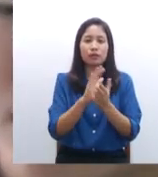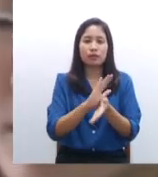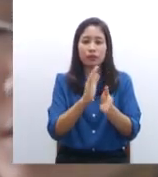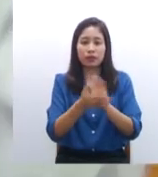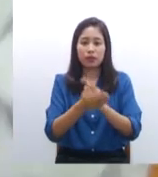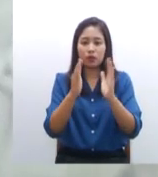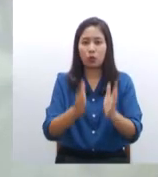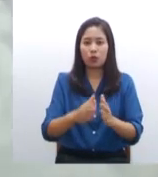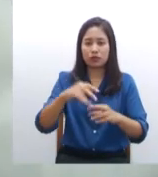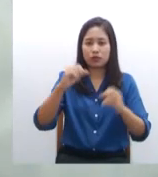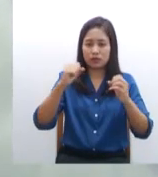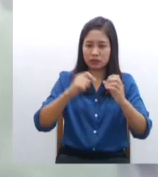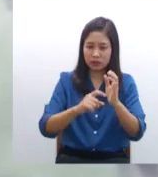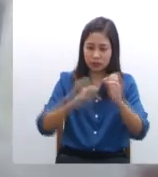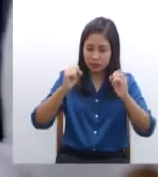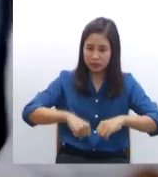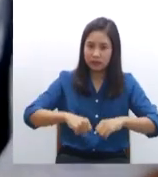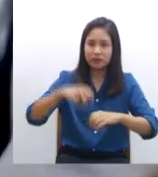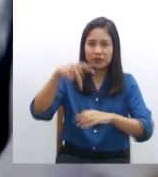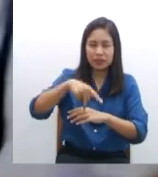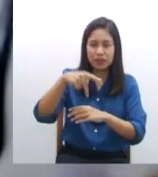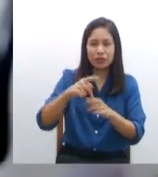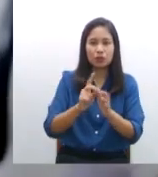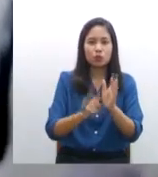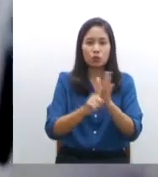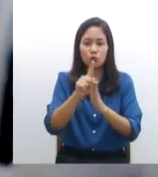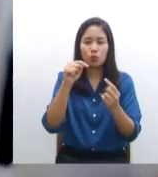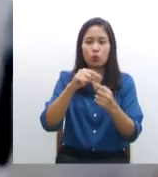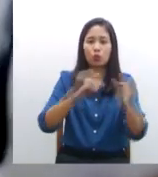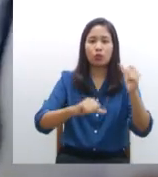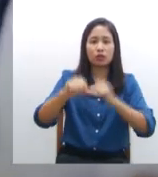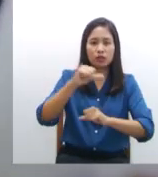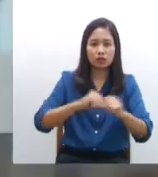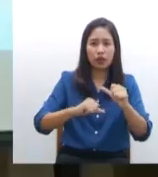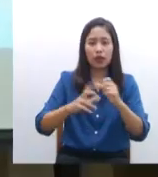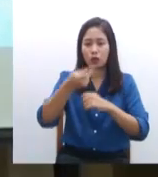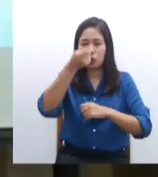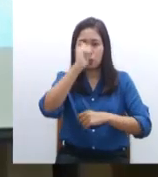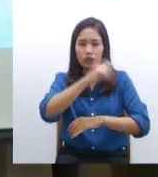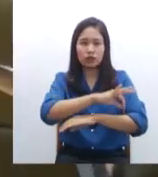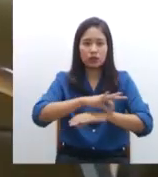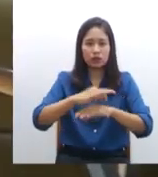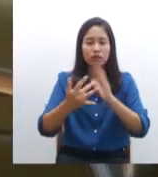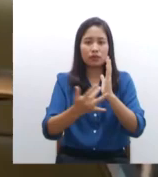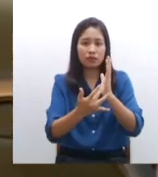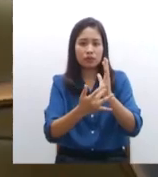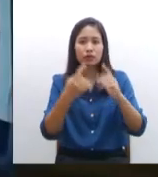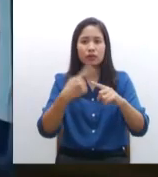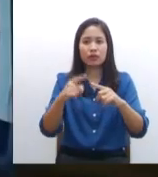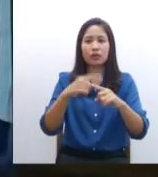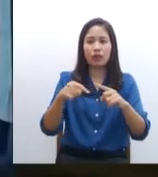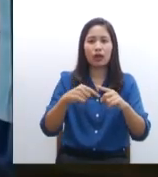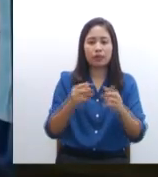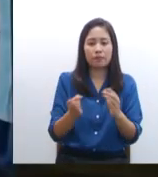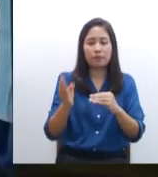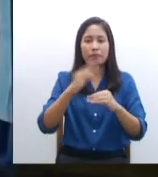ยภาพระดับสูงทางด้านวิทยาศาสตร์คณิตศาสตร์วิศวกรรมศาสตร์และเทคโนโลยีในการเพิ่มขีดความสามาร